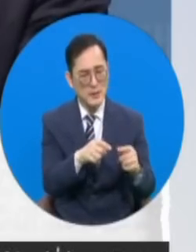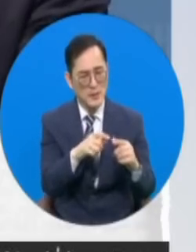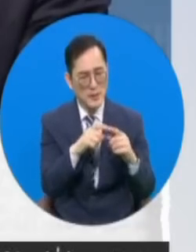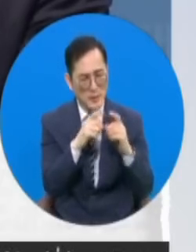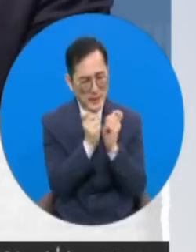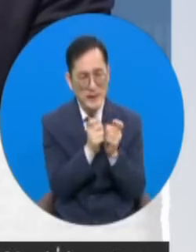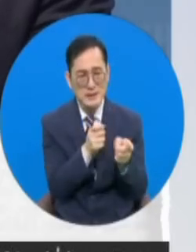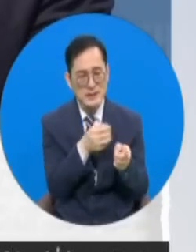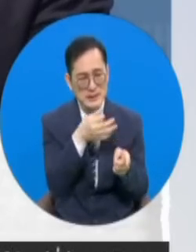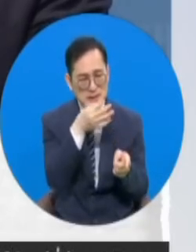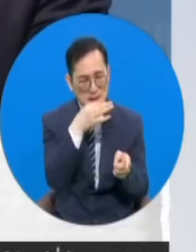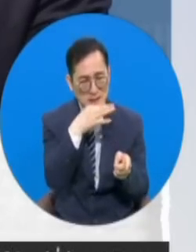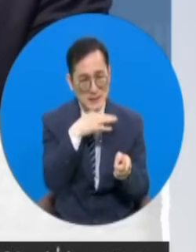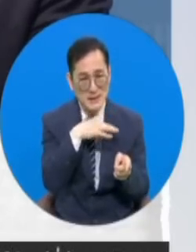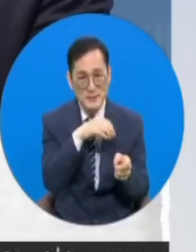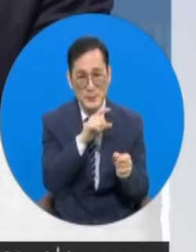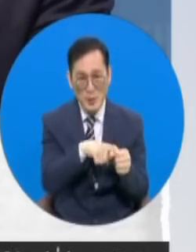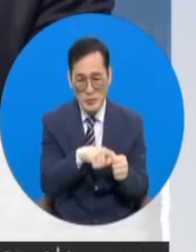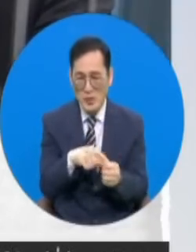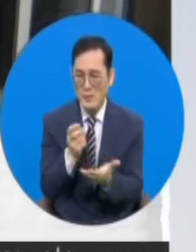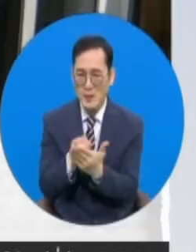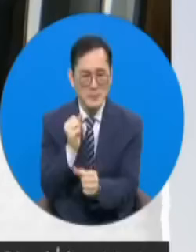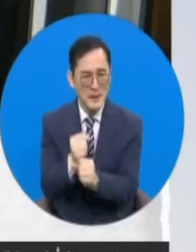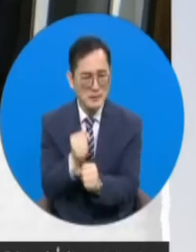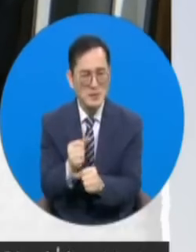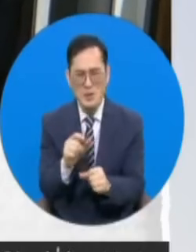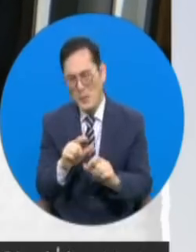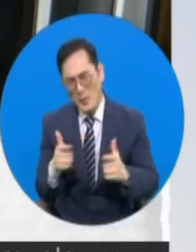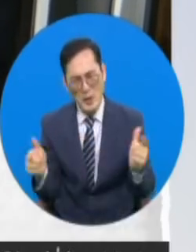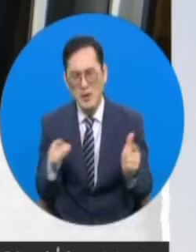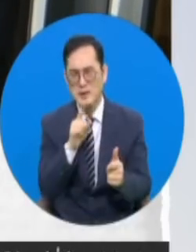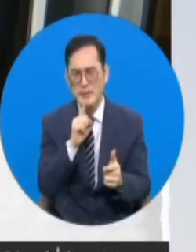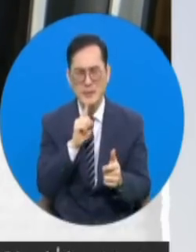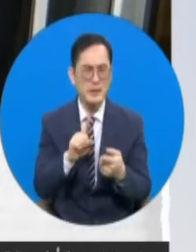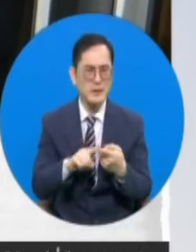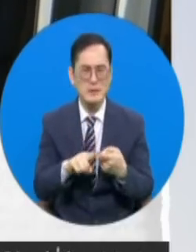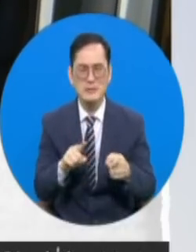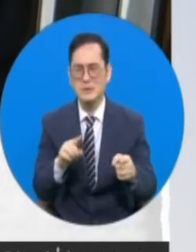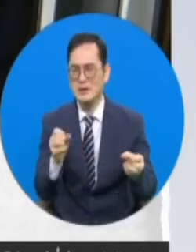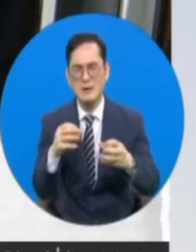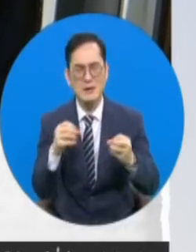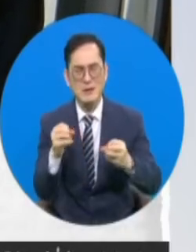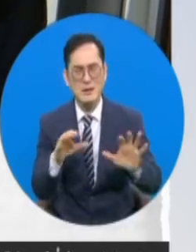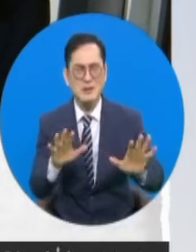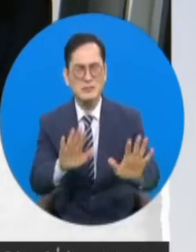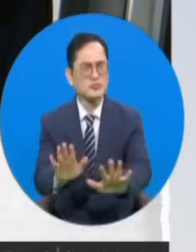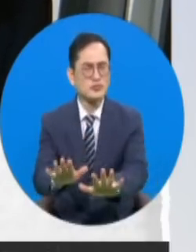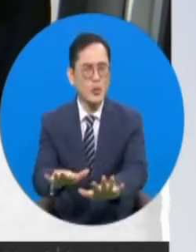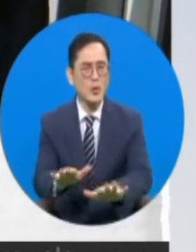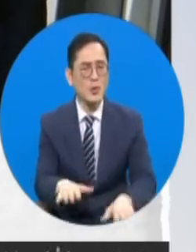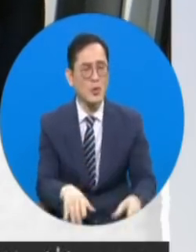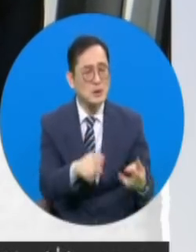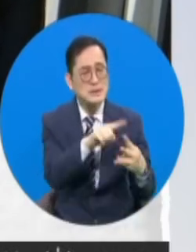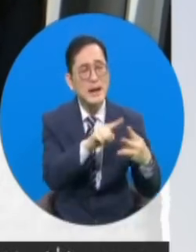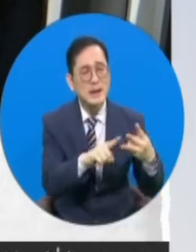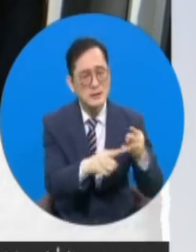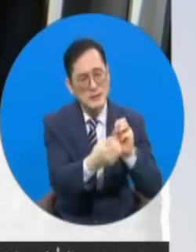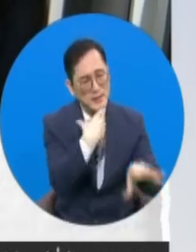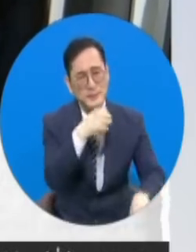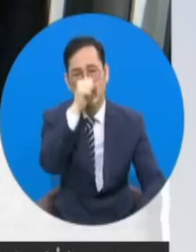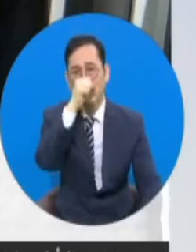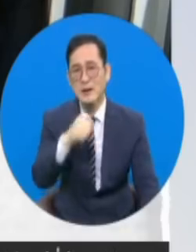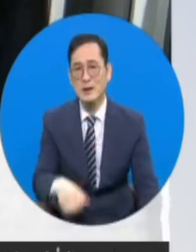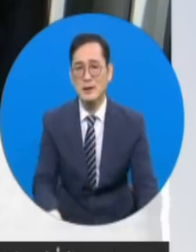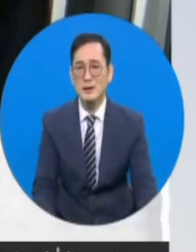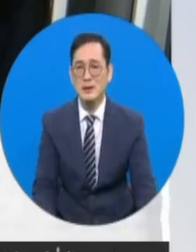당장 궁금해 하는 건이 세 가지만 확인해 주면 돼이 세 가지는 근데 제가 볼 때는 크게 시간이 걸리지도 않아요 왜 이렇게 복잡하게 나는지 잘